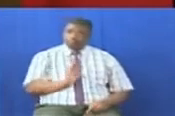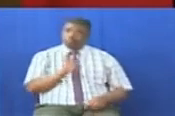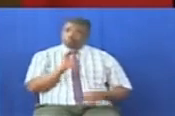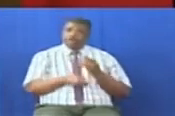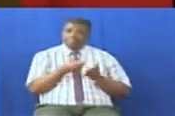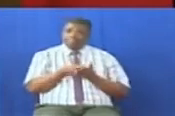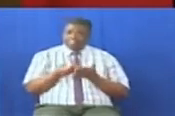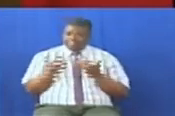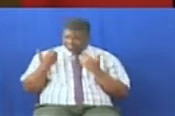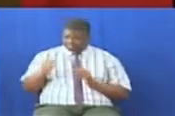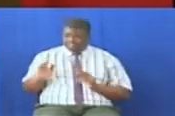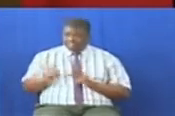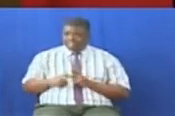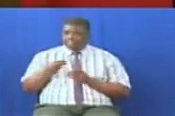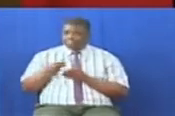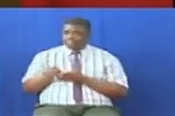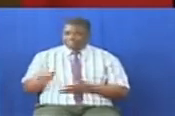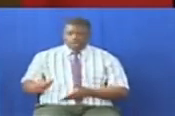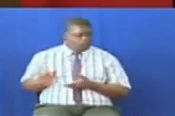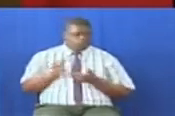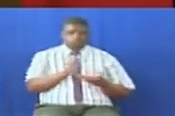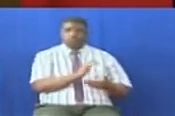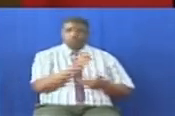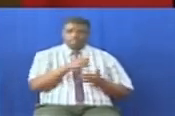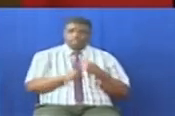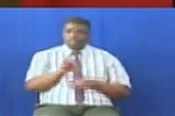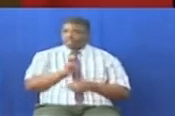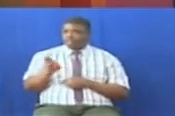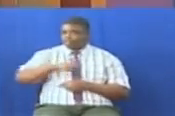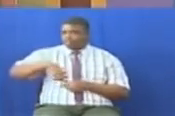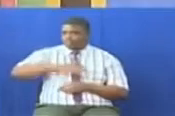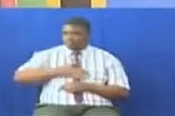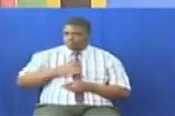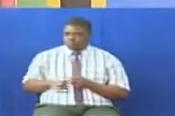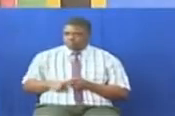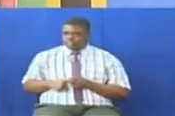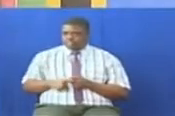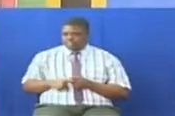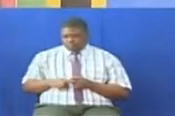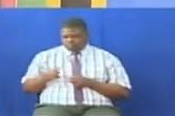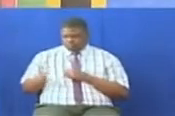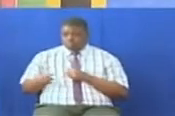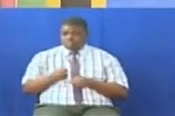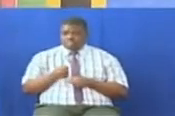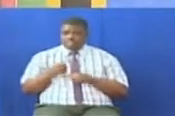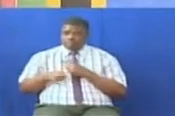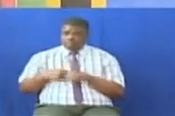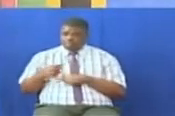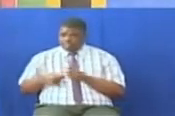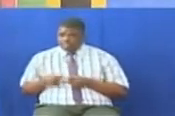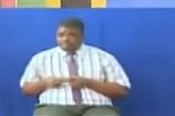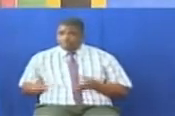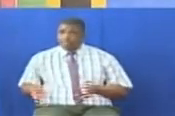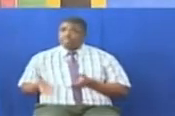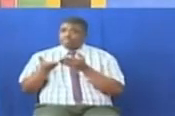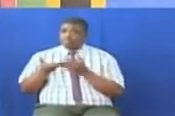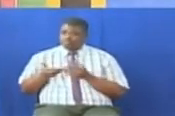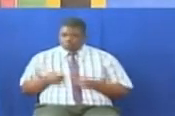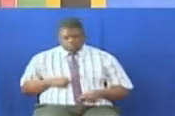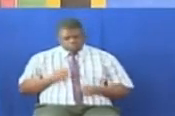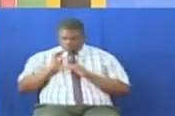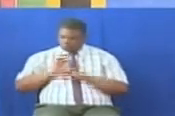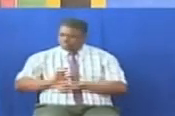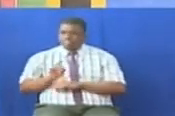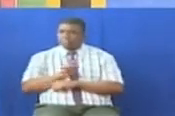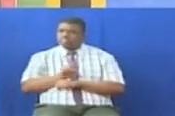fedha zinapelekwa kwa mkupuo kwenye halmashauri zetu kiasi kwamba ufanisi wa miradi ya maendeleo unakuwa sio kuridhisha